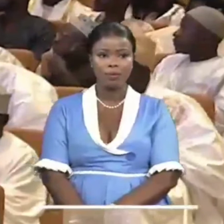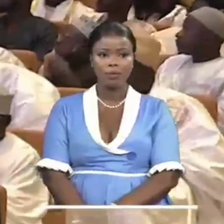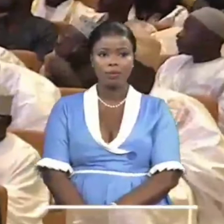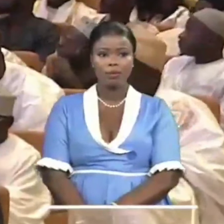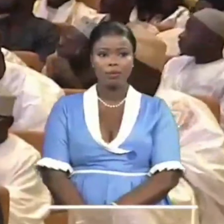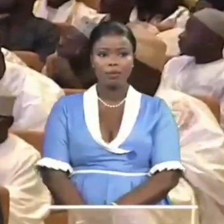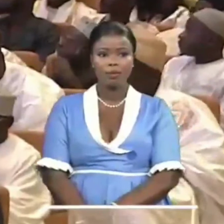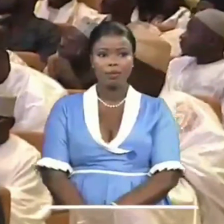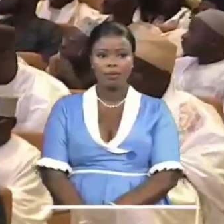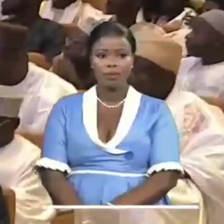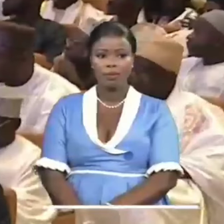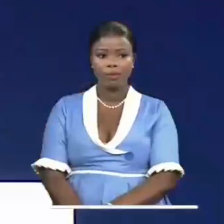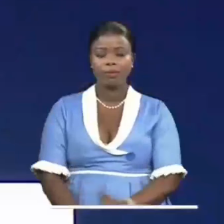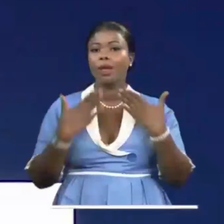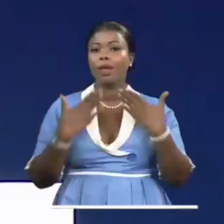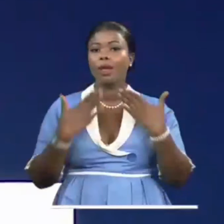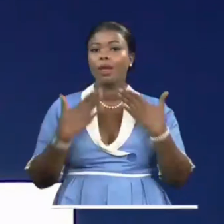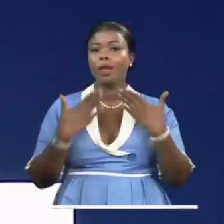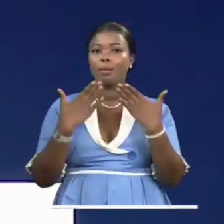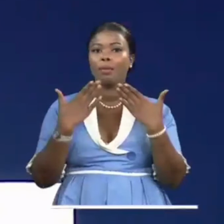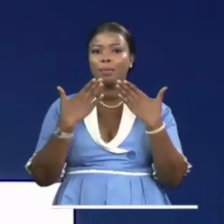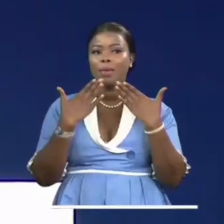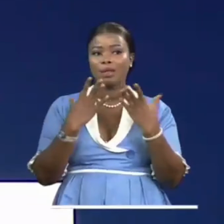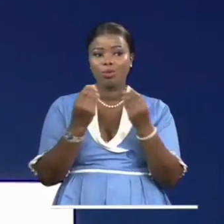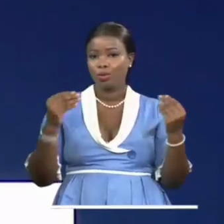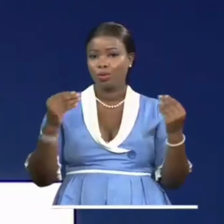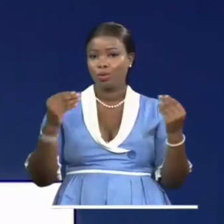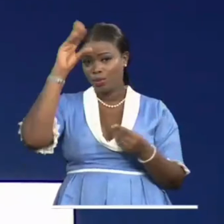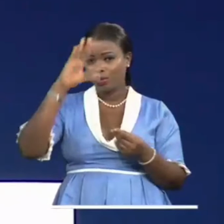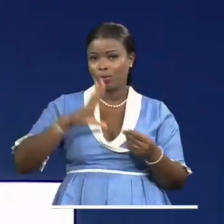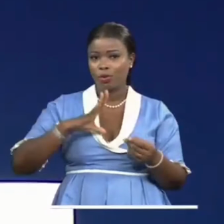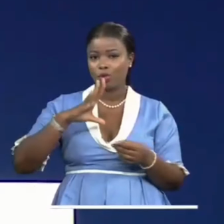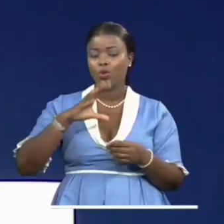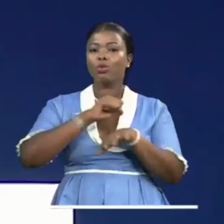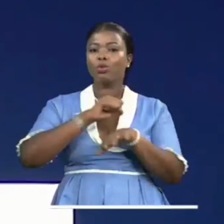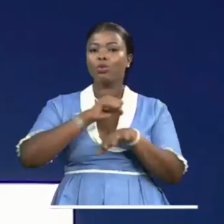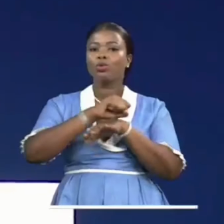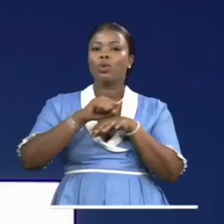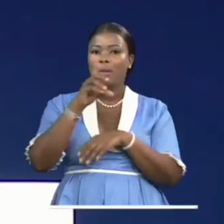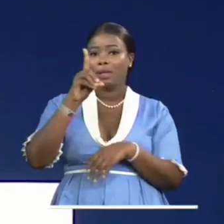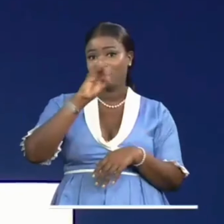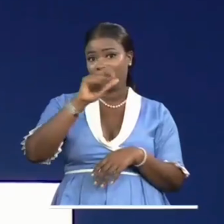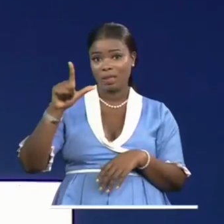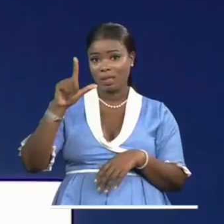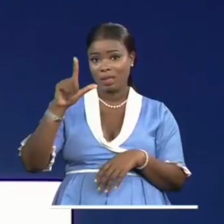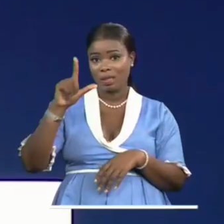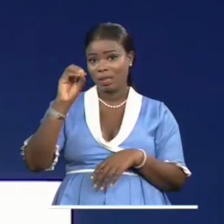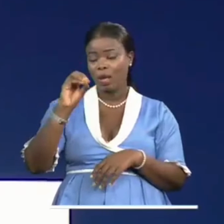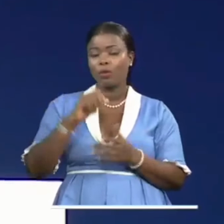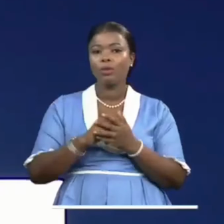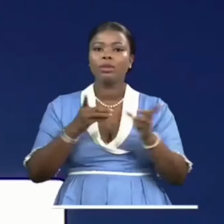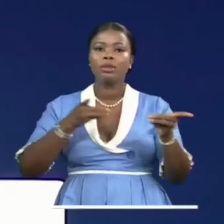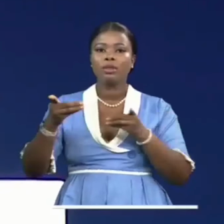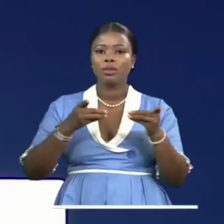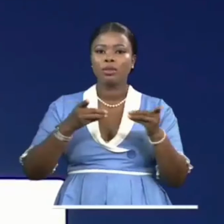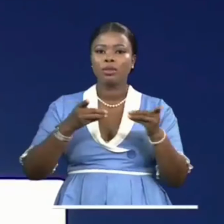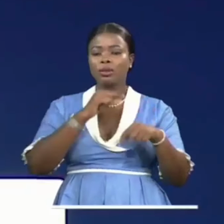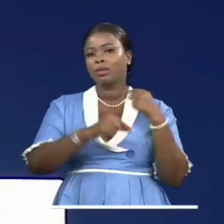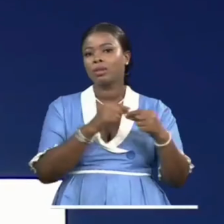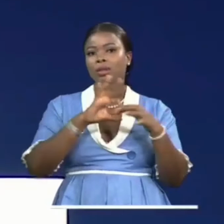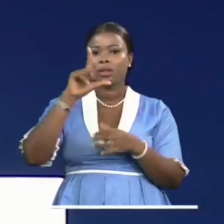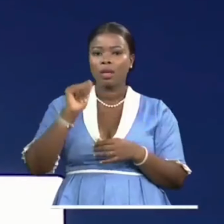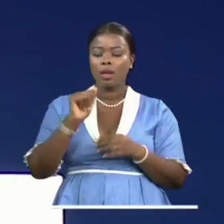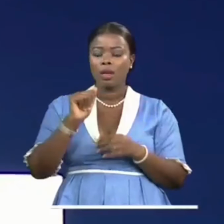attention merci beaucoup monsieur Souleiman dallo directeur général de la planification et des des